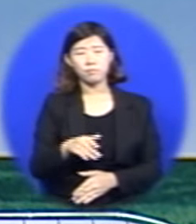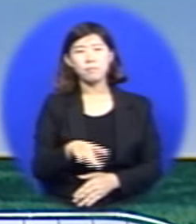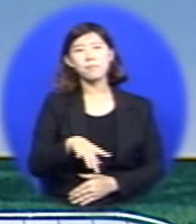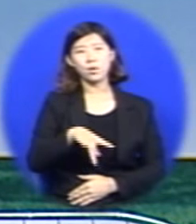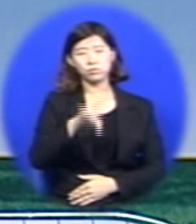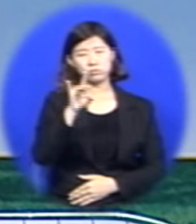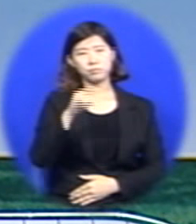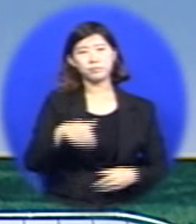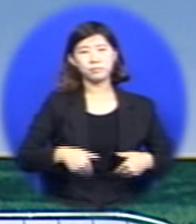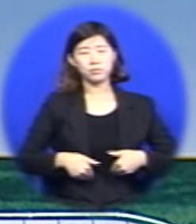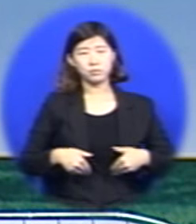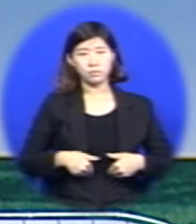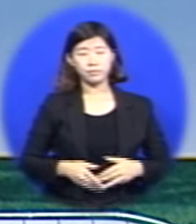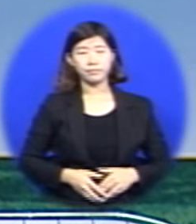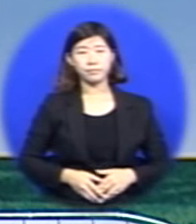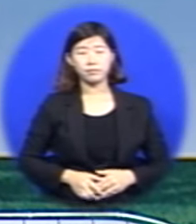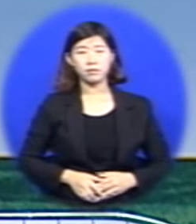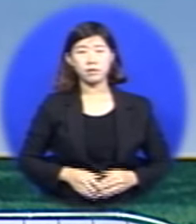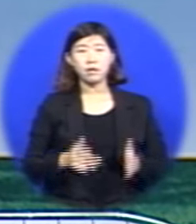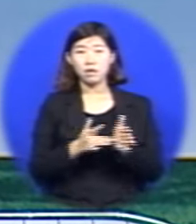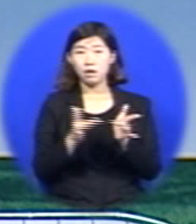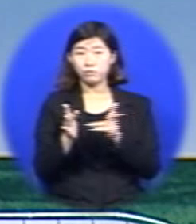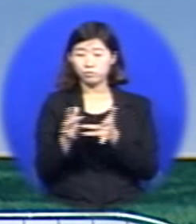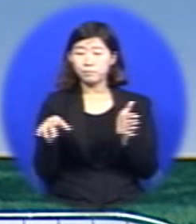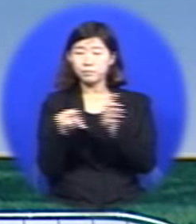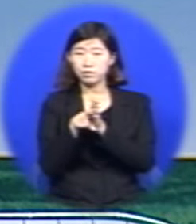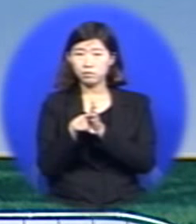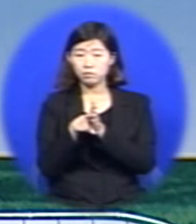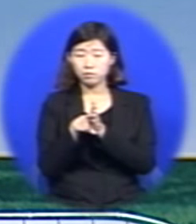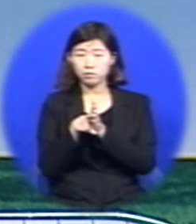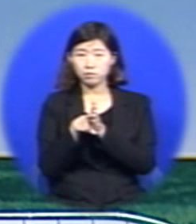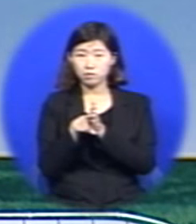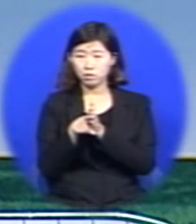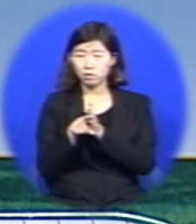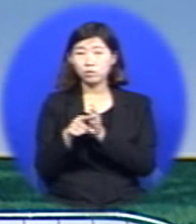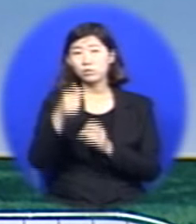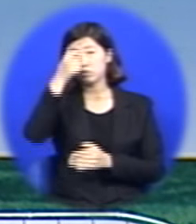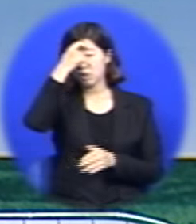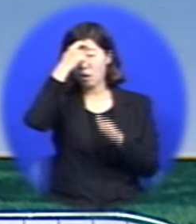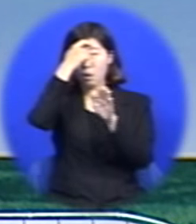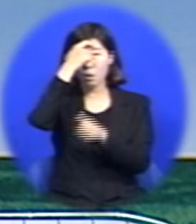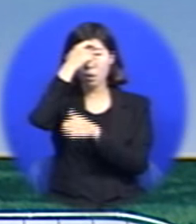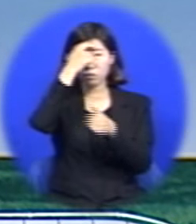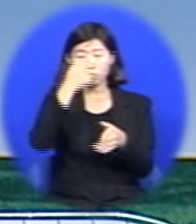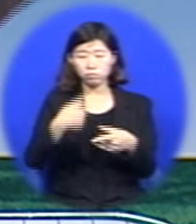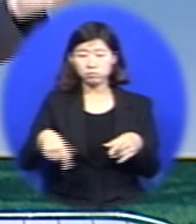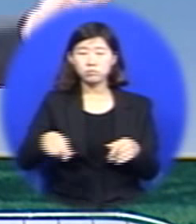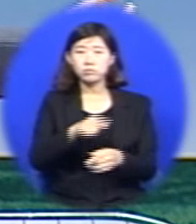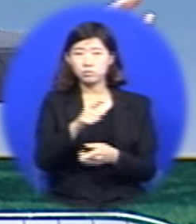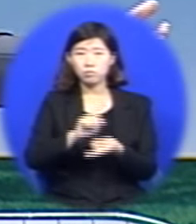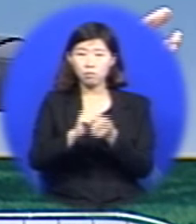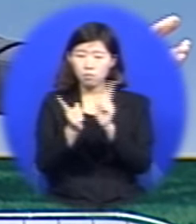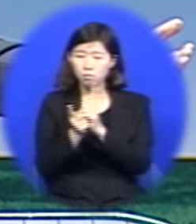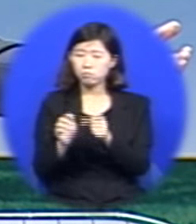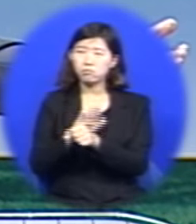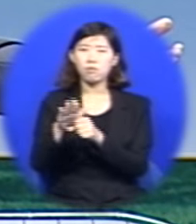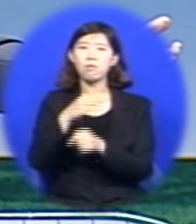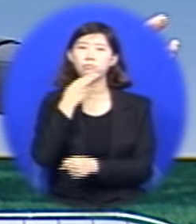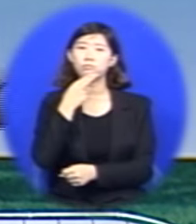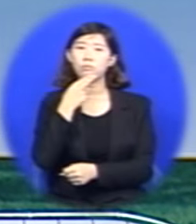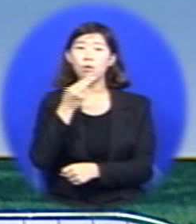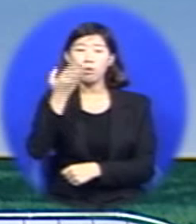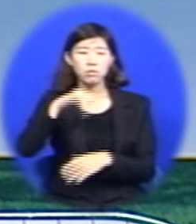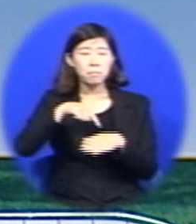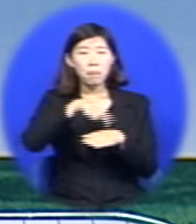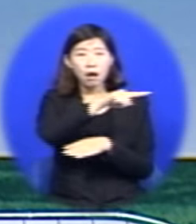예수 믿는 그런 믿음의 성도들 사이에도 사랑을 못하면서 바깥에 다른 사람들에게 사랑을 한다는